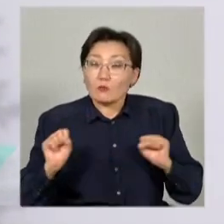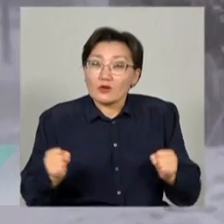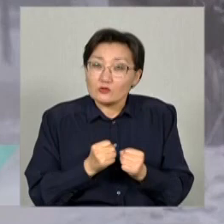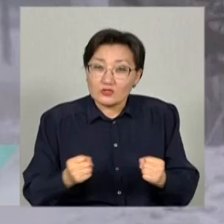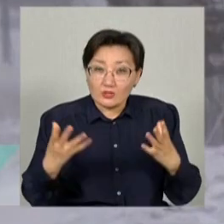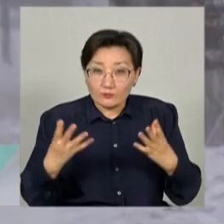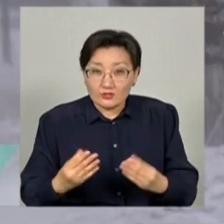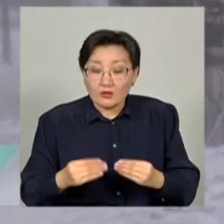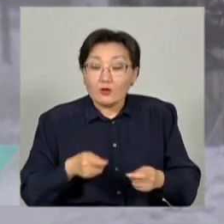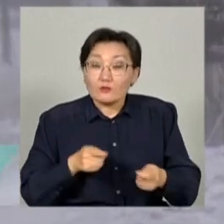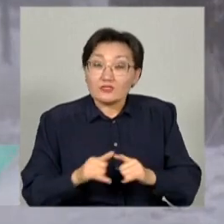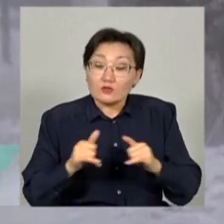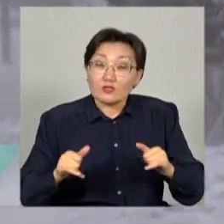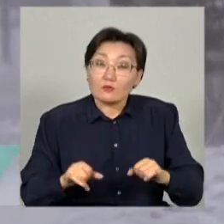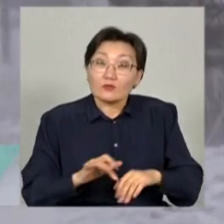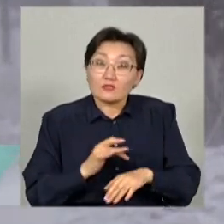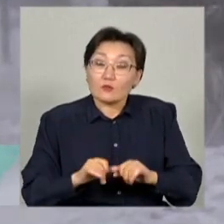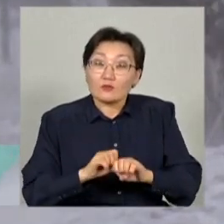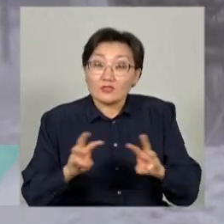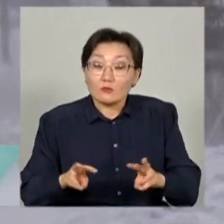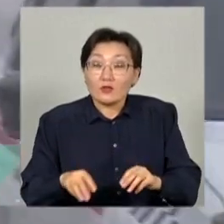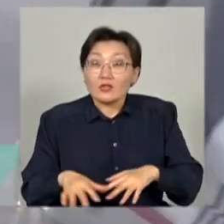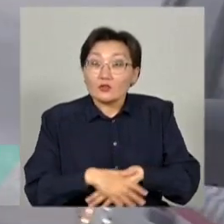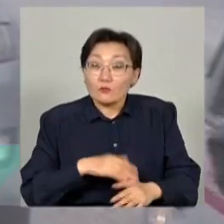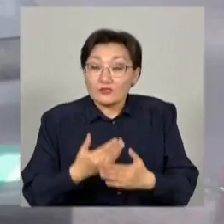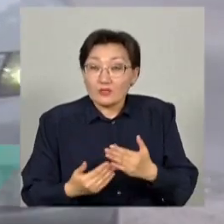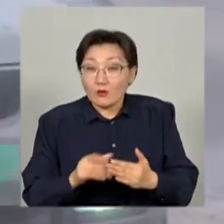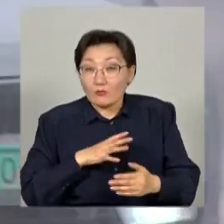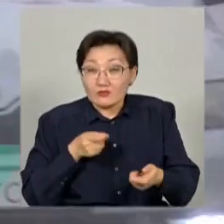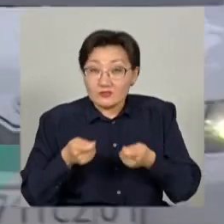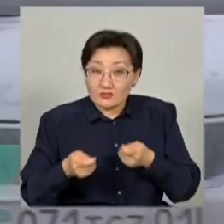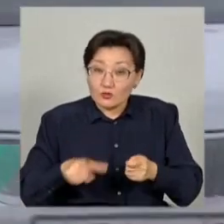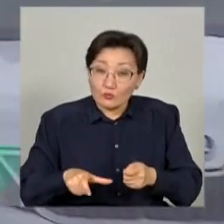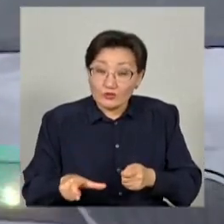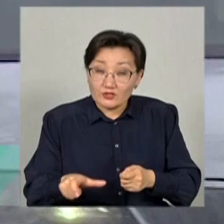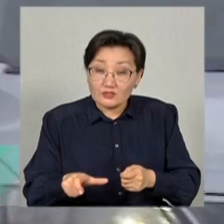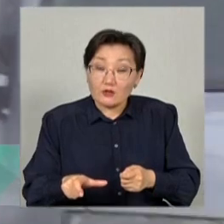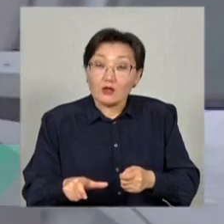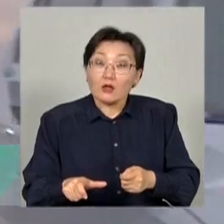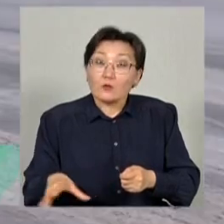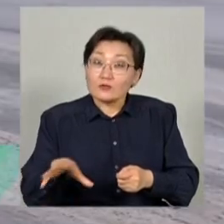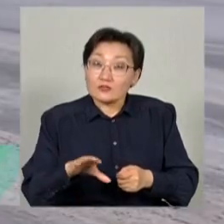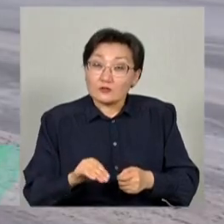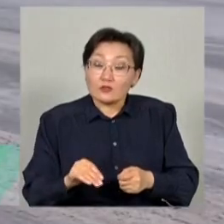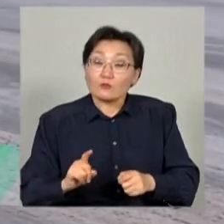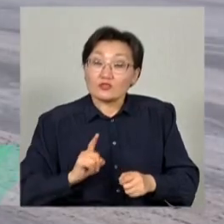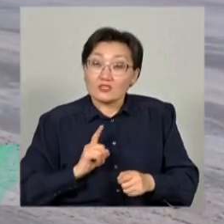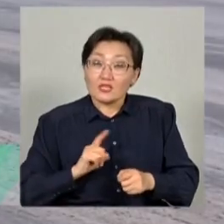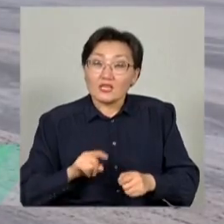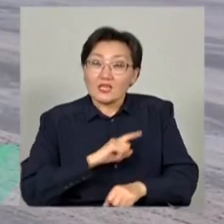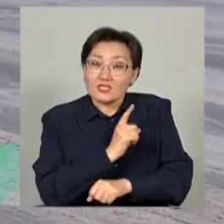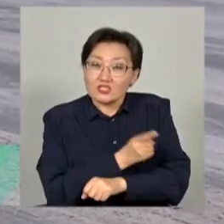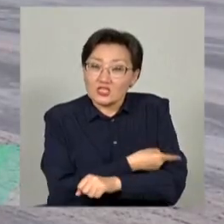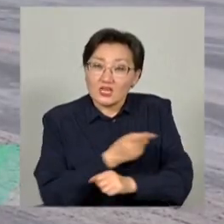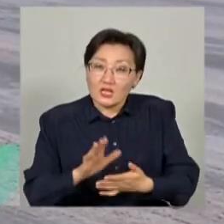В Управлении развития коммунальной инфраструктуры Алматы горожанам рекомендуют быть внимательнее на улицах, так как, помимо всего прочего, ожидается сильный